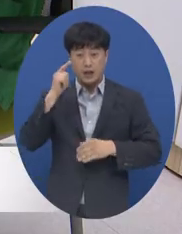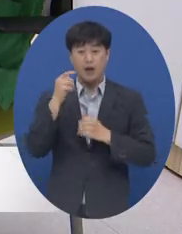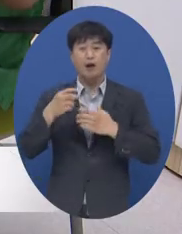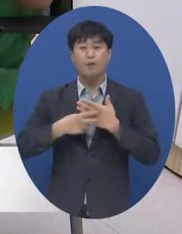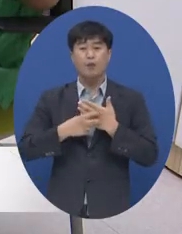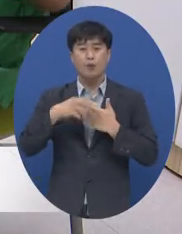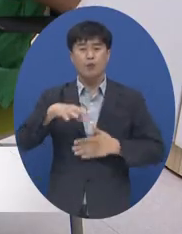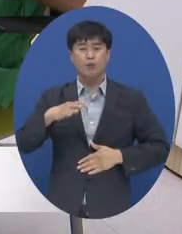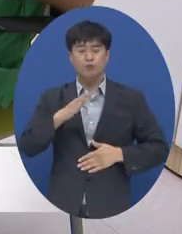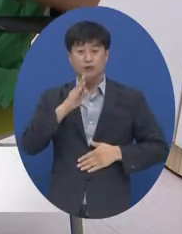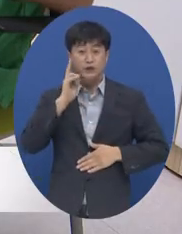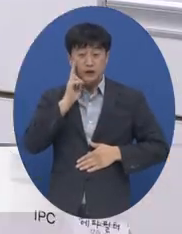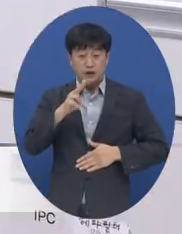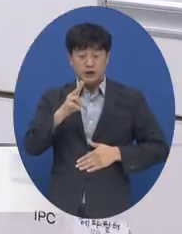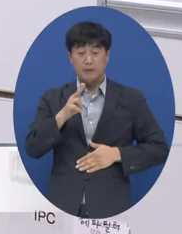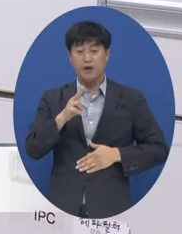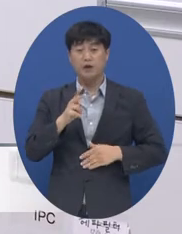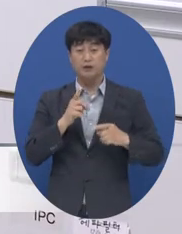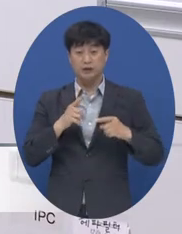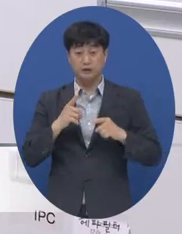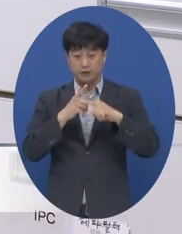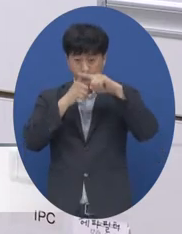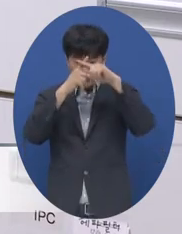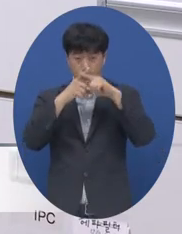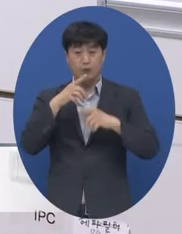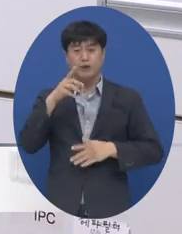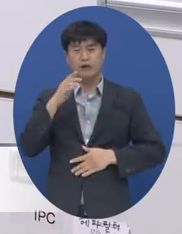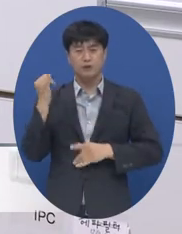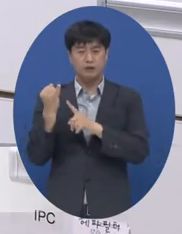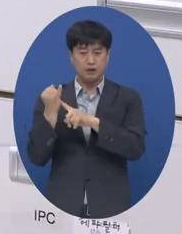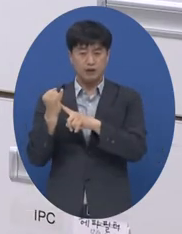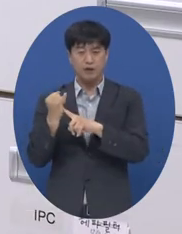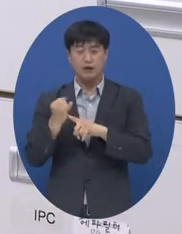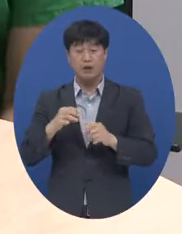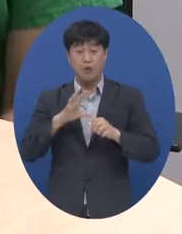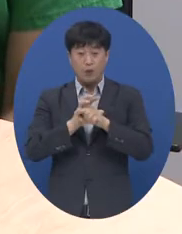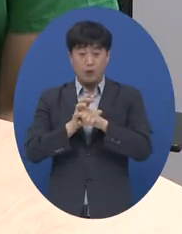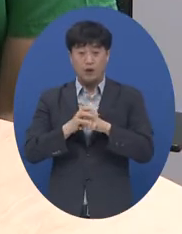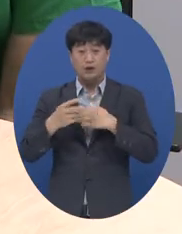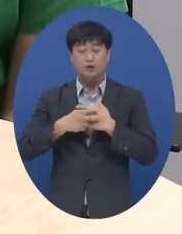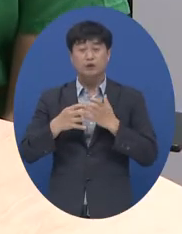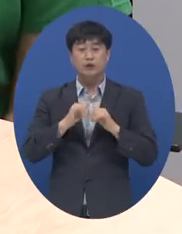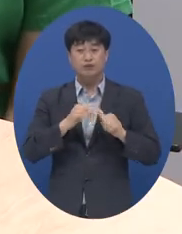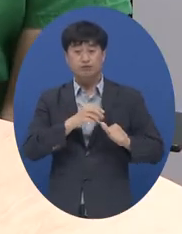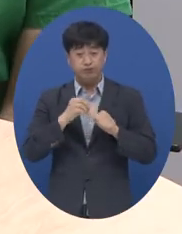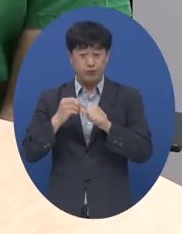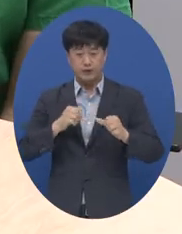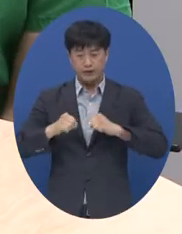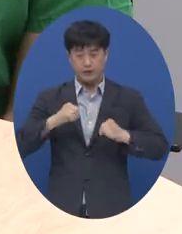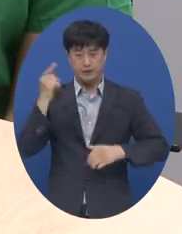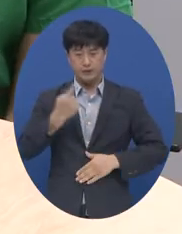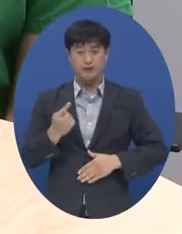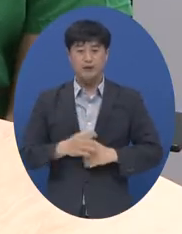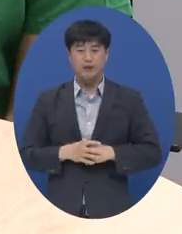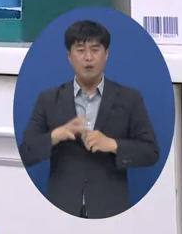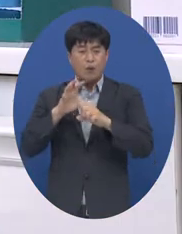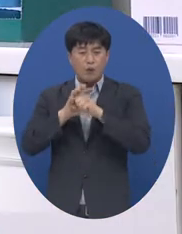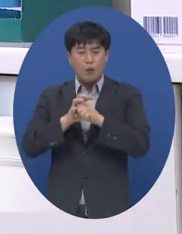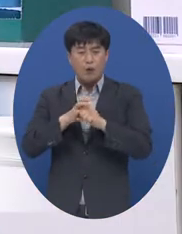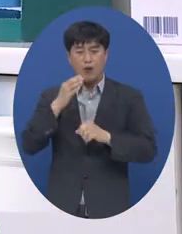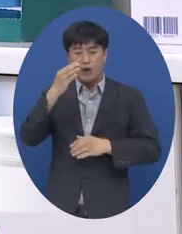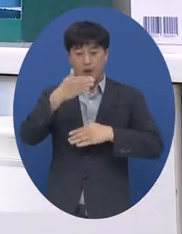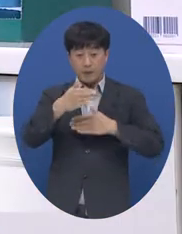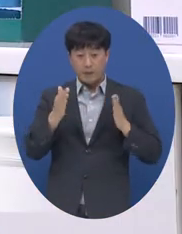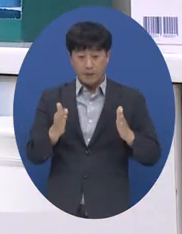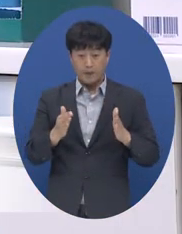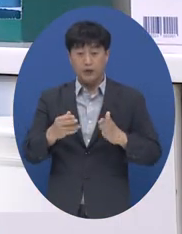대학병원 중환자실에서 일하던 3년차 간호사 조은서 씨. 코로나19 의료진을 구한다는 소식에 한 걸음에 달려왔습니다. 코로나